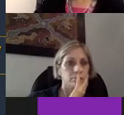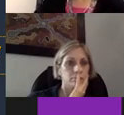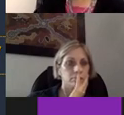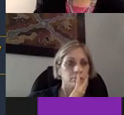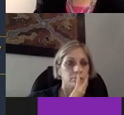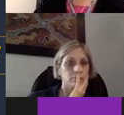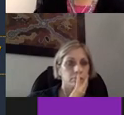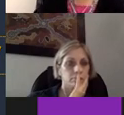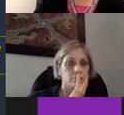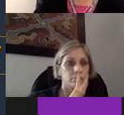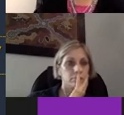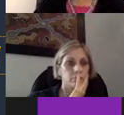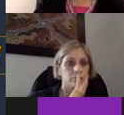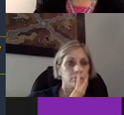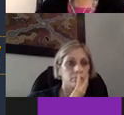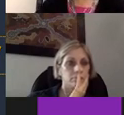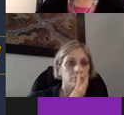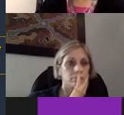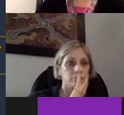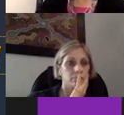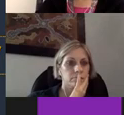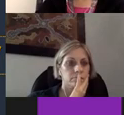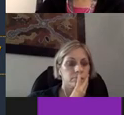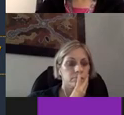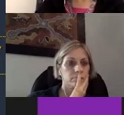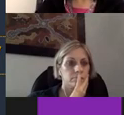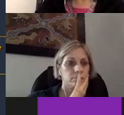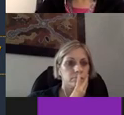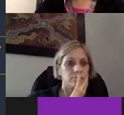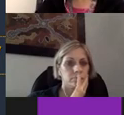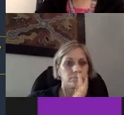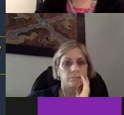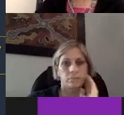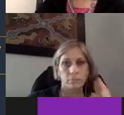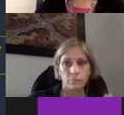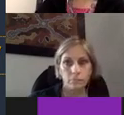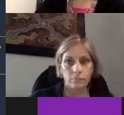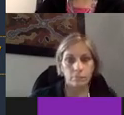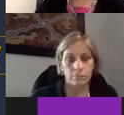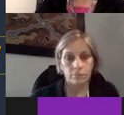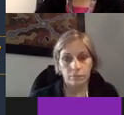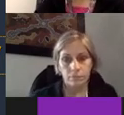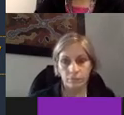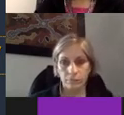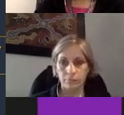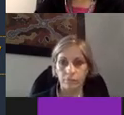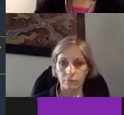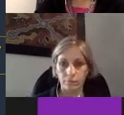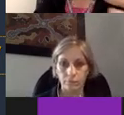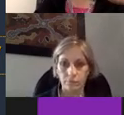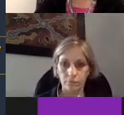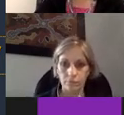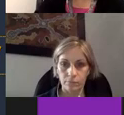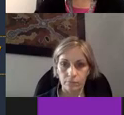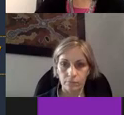giornata possa che la comunicazione effettuata all'interno di ciascuna giornata possa essere riassunta in un in un